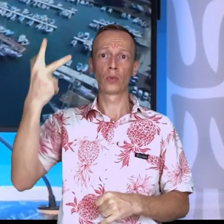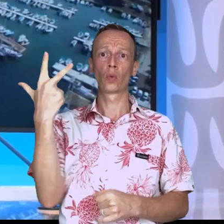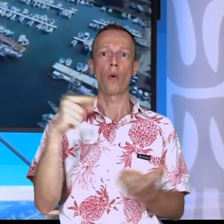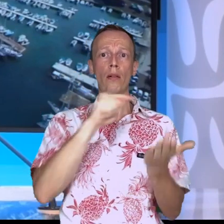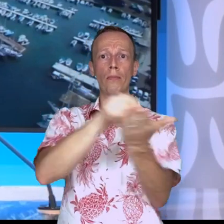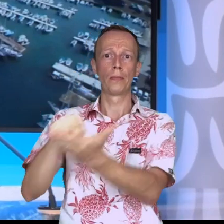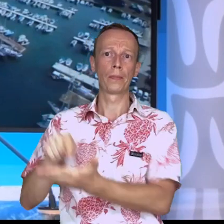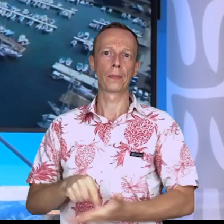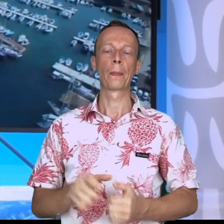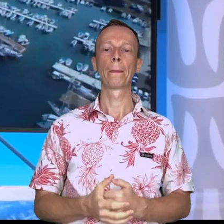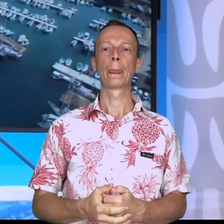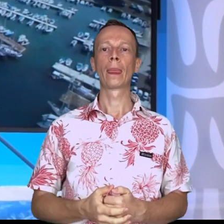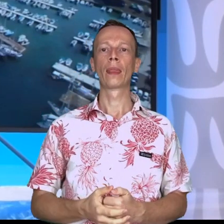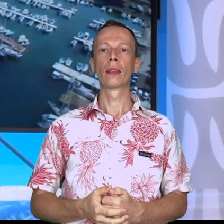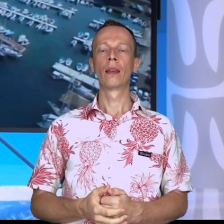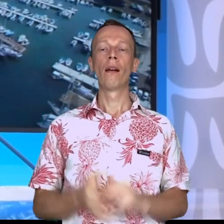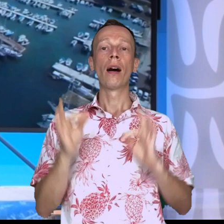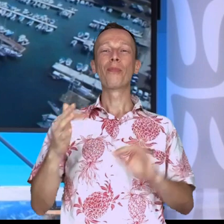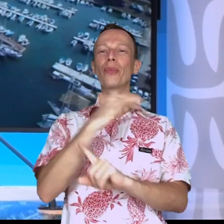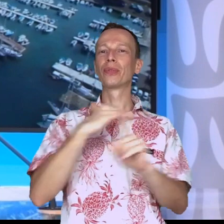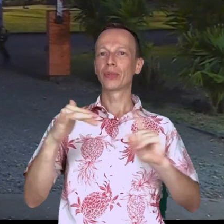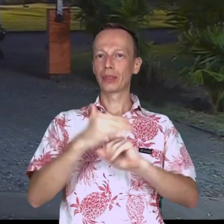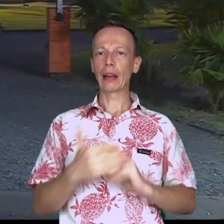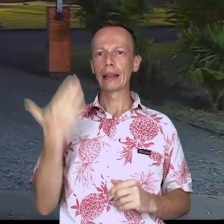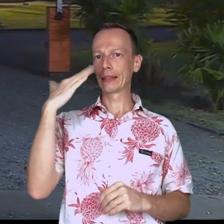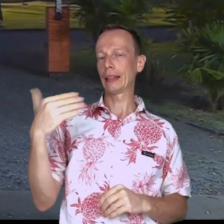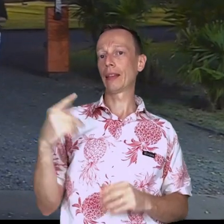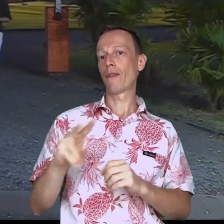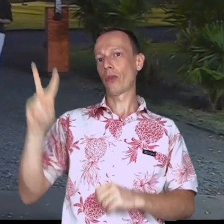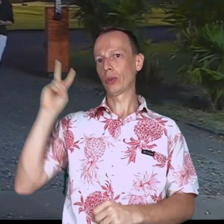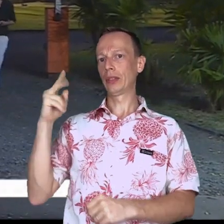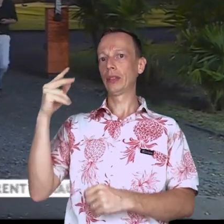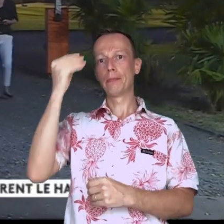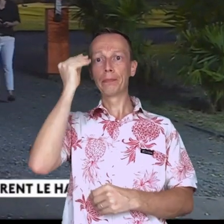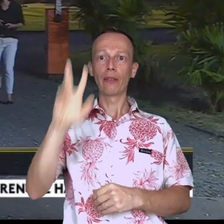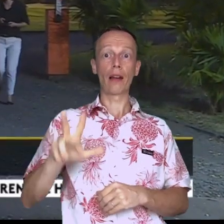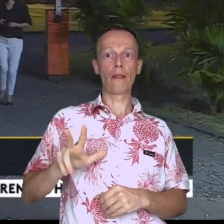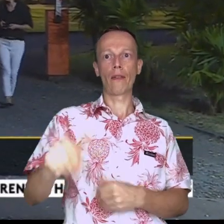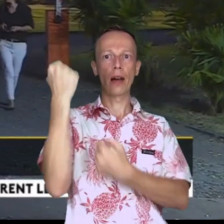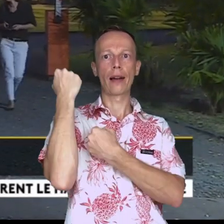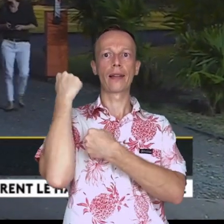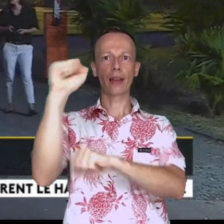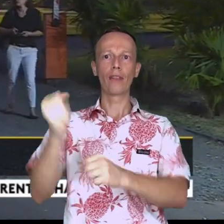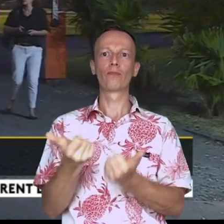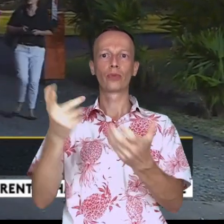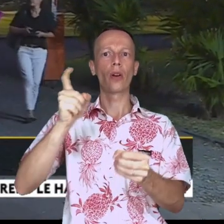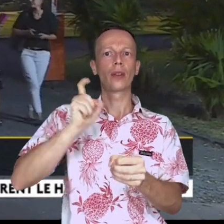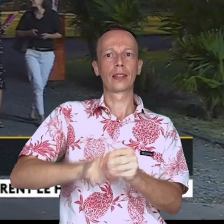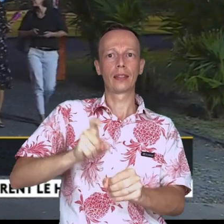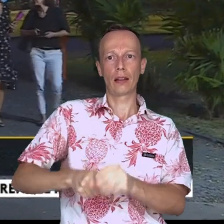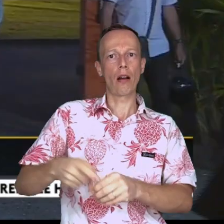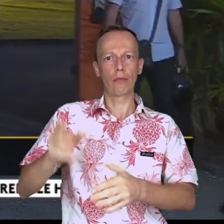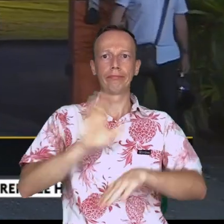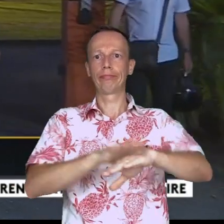CSTPFO et la CSIP fait craindre le pire. Après avoir reçu les syndicats hier après-midi, le haut-commissaire s'est ensuite entretenu avec